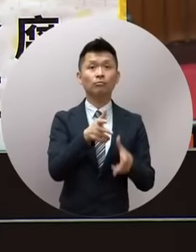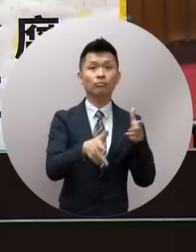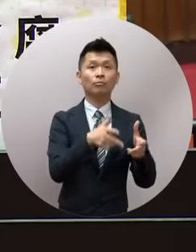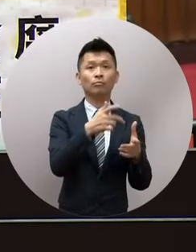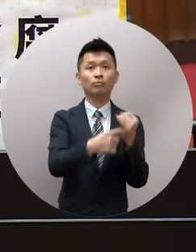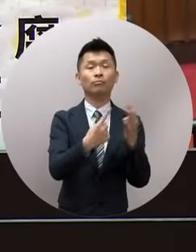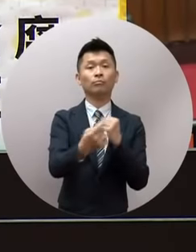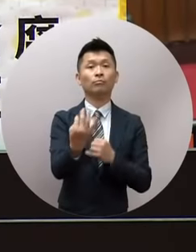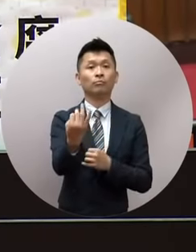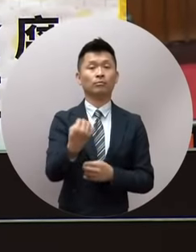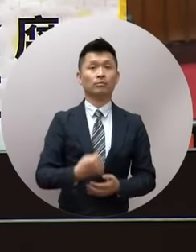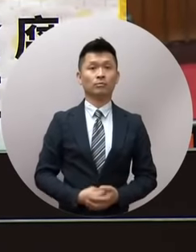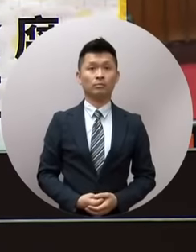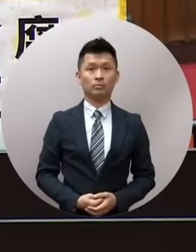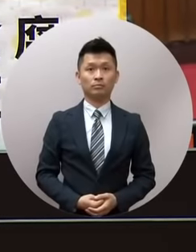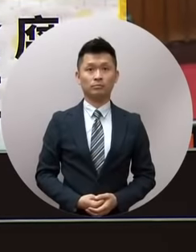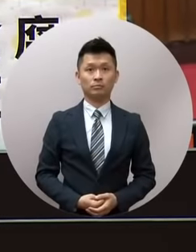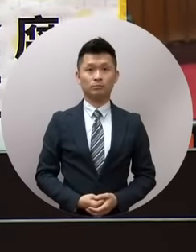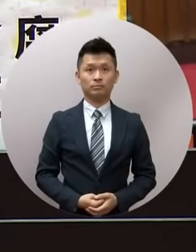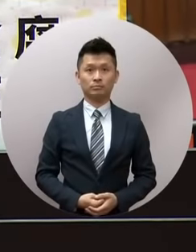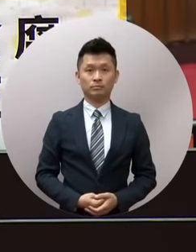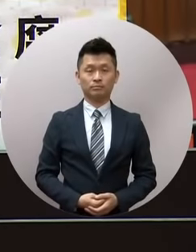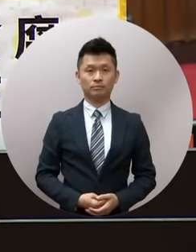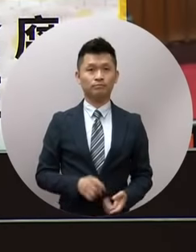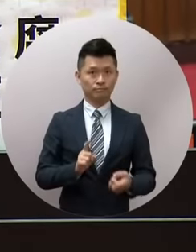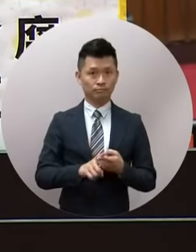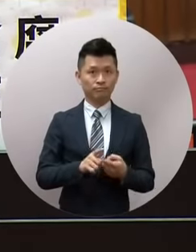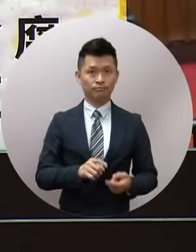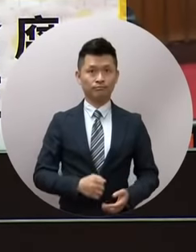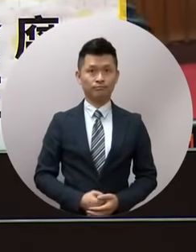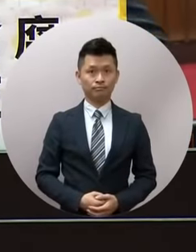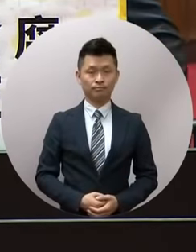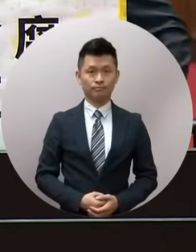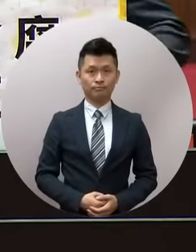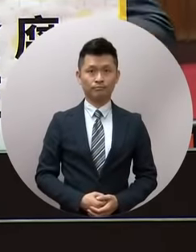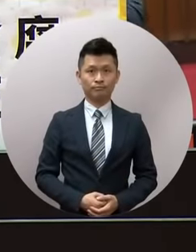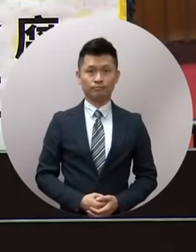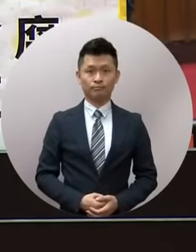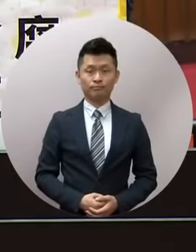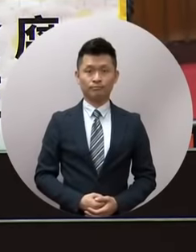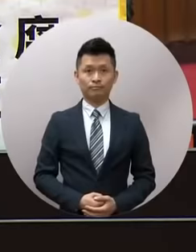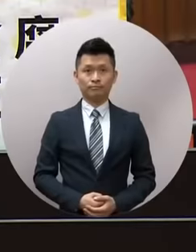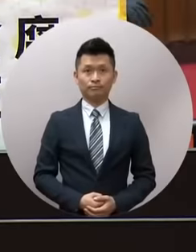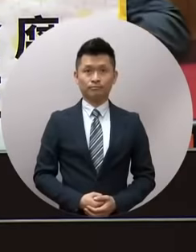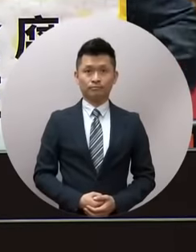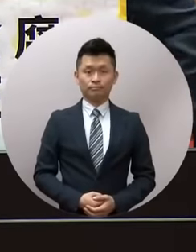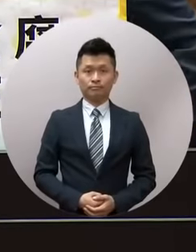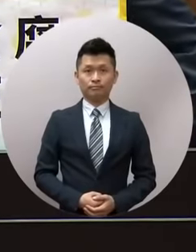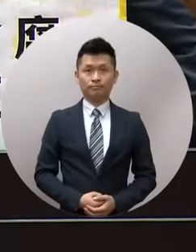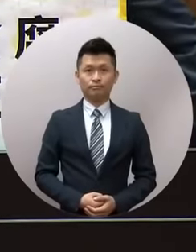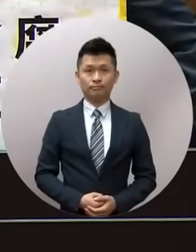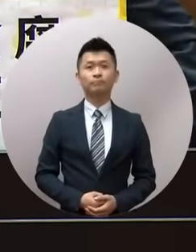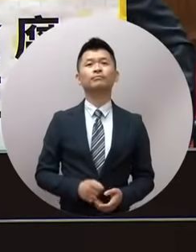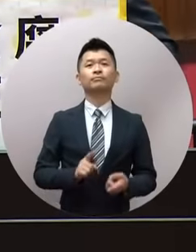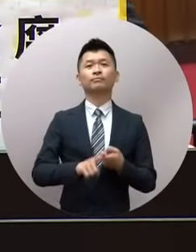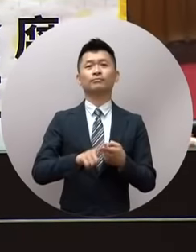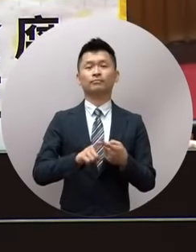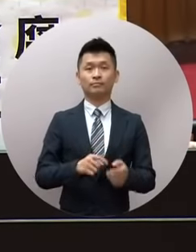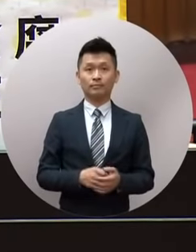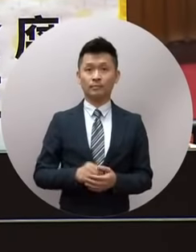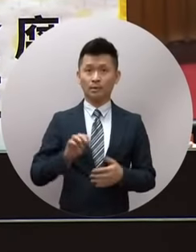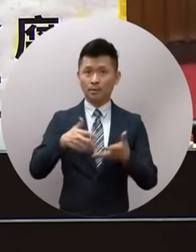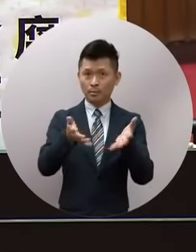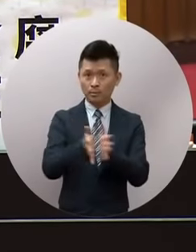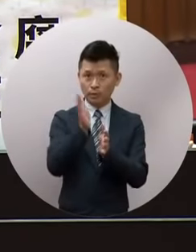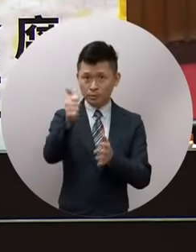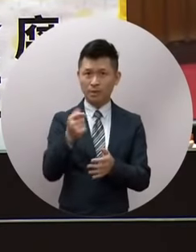几间？ 即我来甲委员报告，即我整理了解资料，我会来甲委员讲。 对啦，啊，但是我保